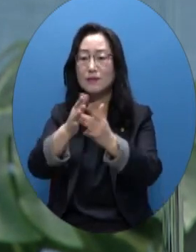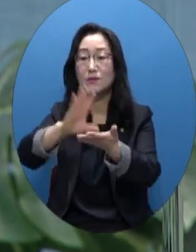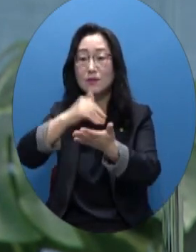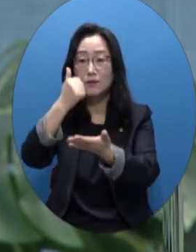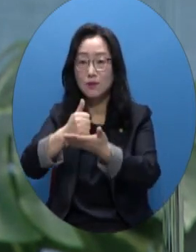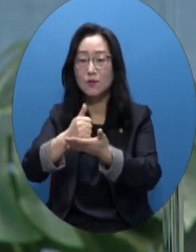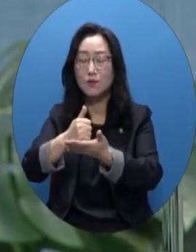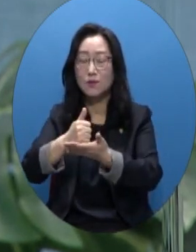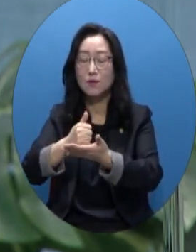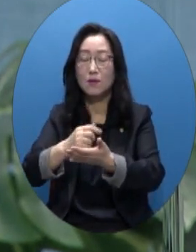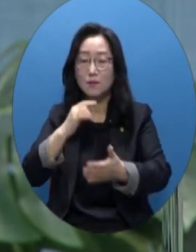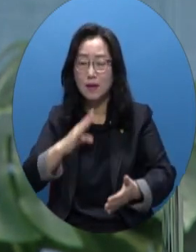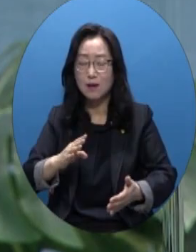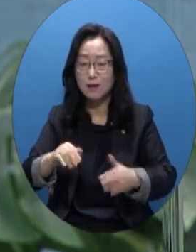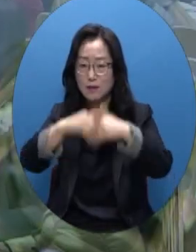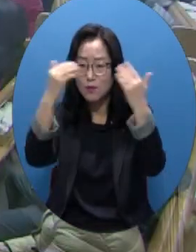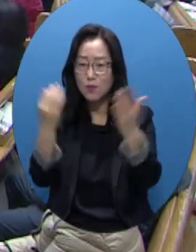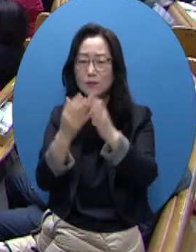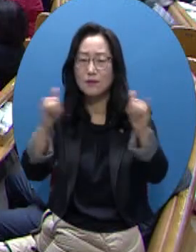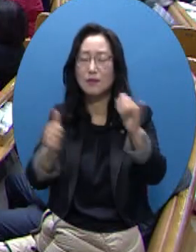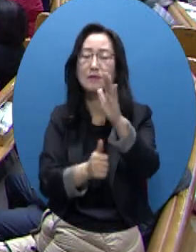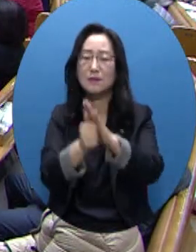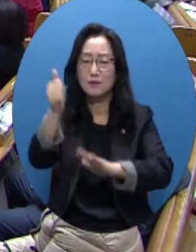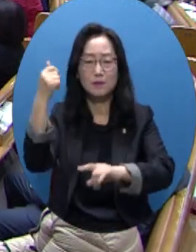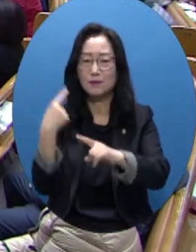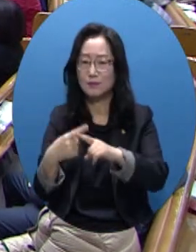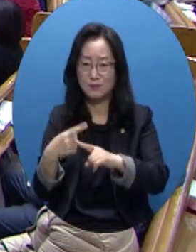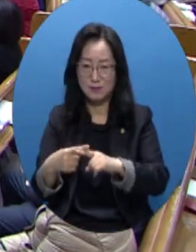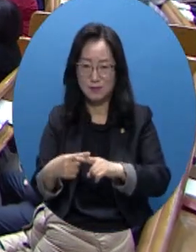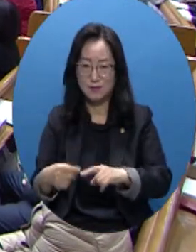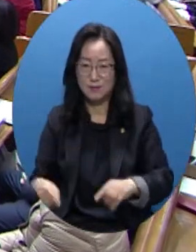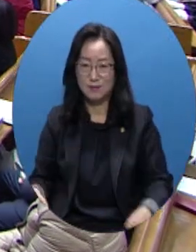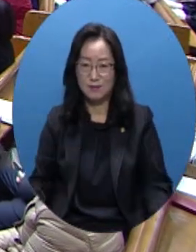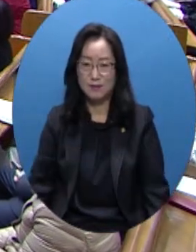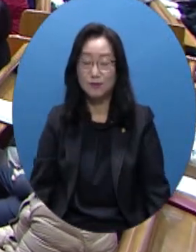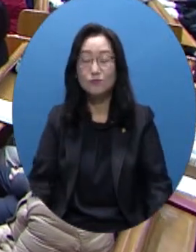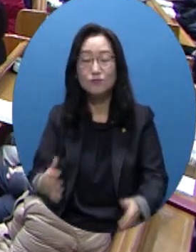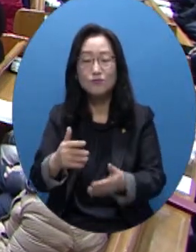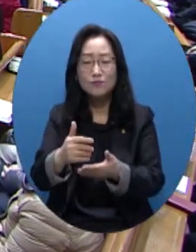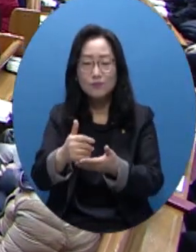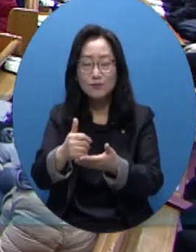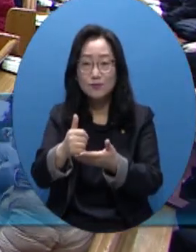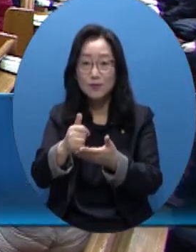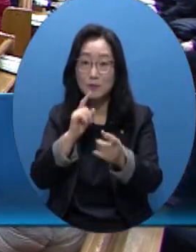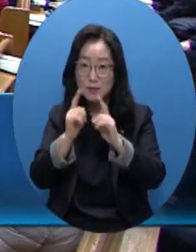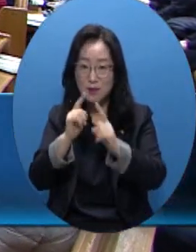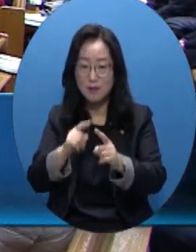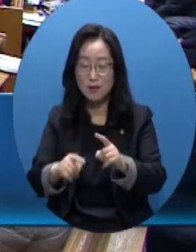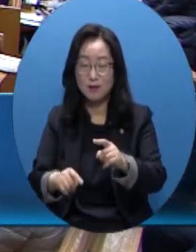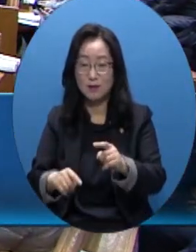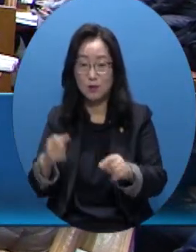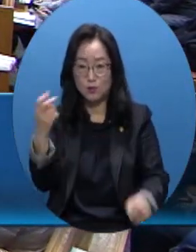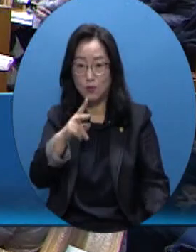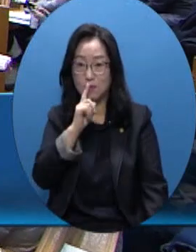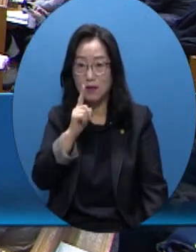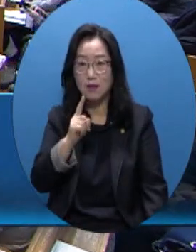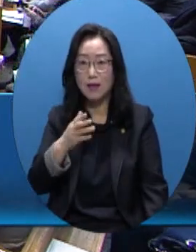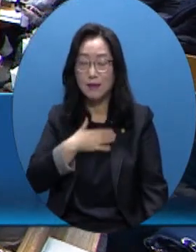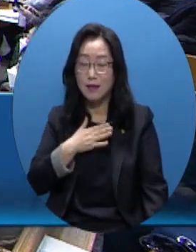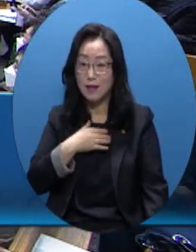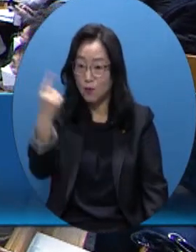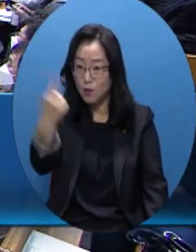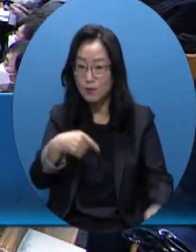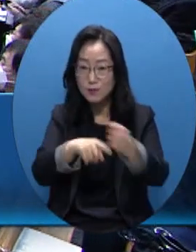그리스도가 원 1 회 시와 인 것입니다 주임 야 뭘 짤짤이 이어서 말씀하셨습니다 내가 온